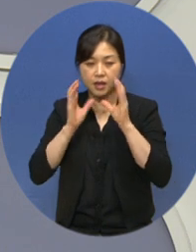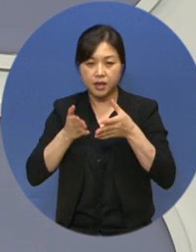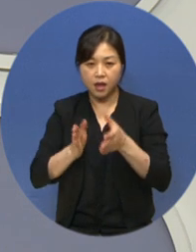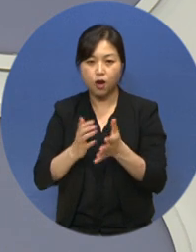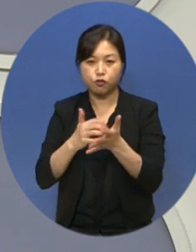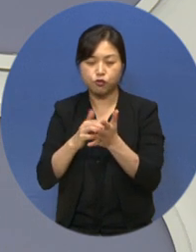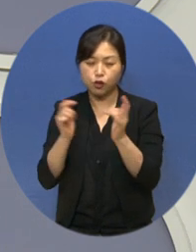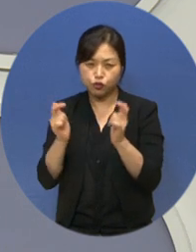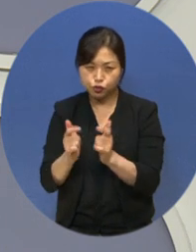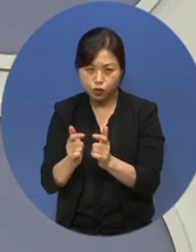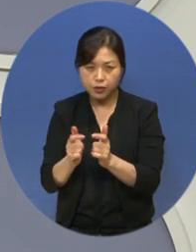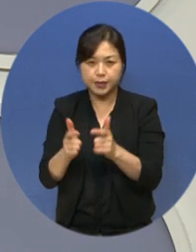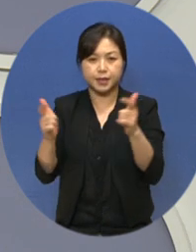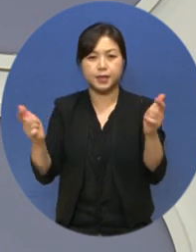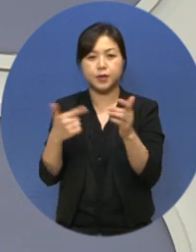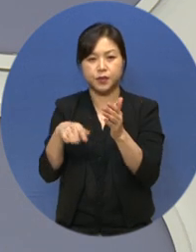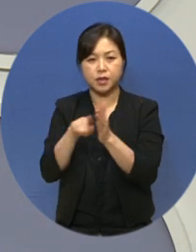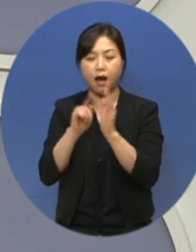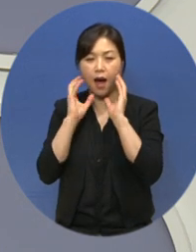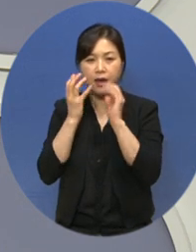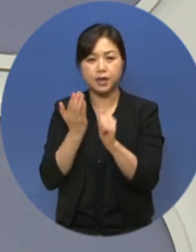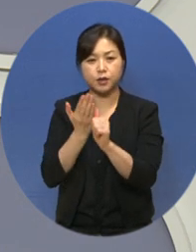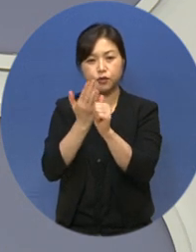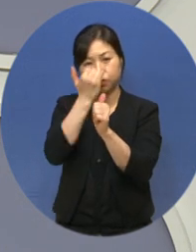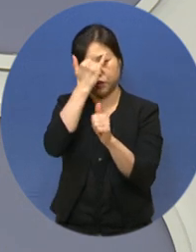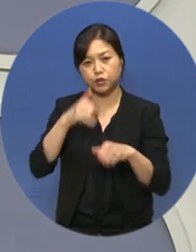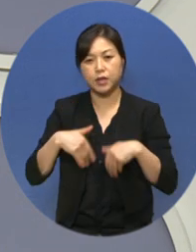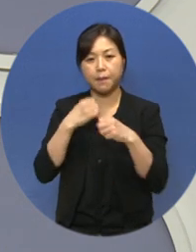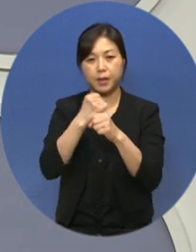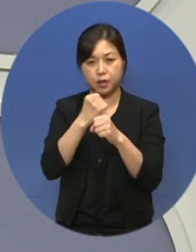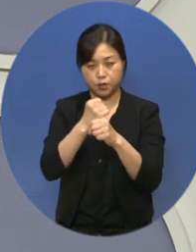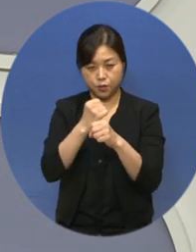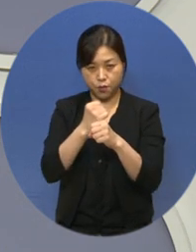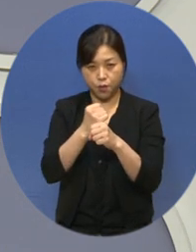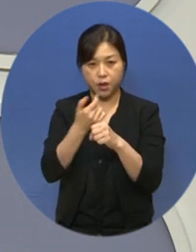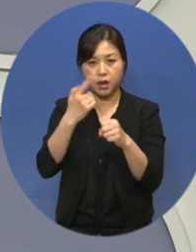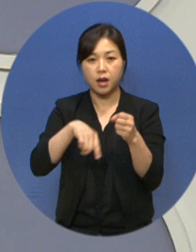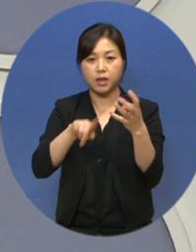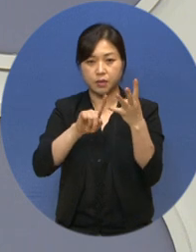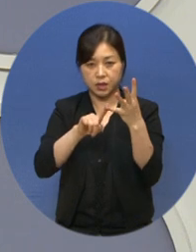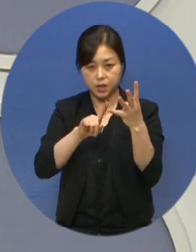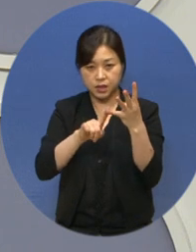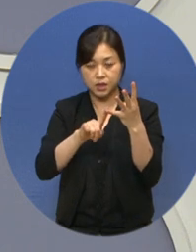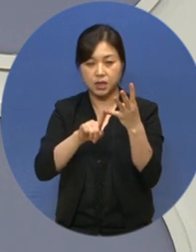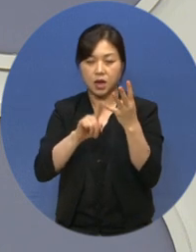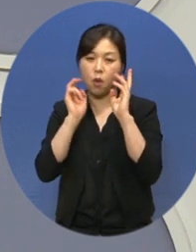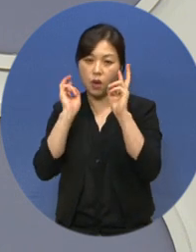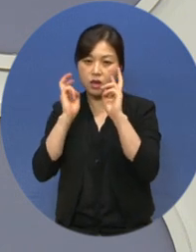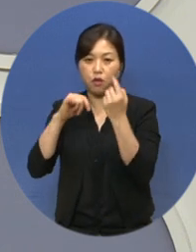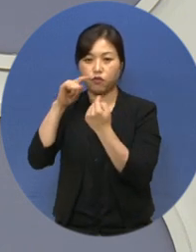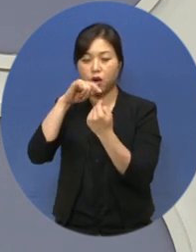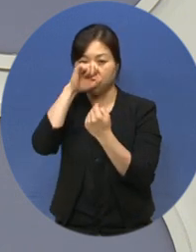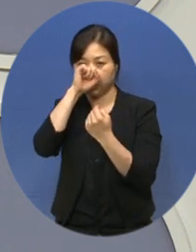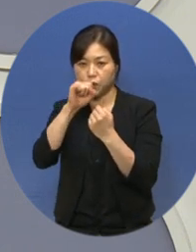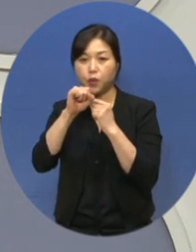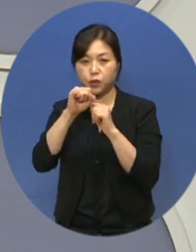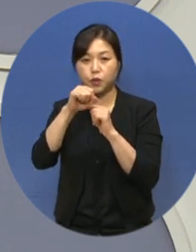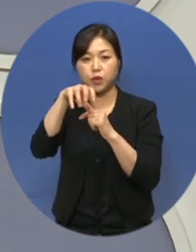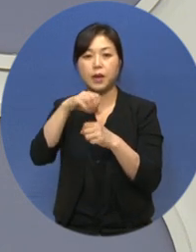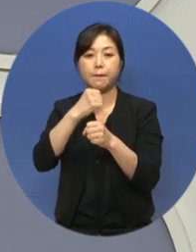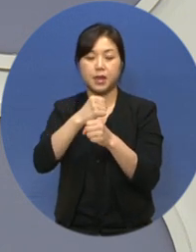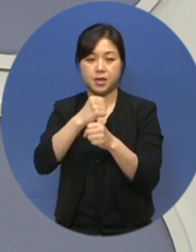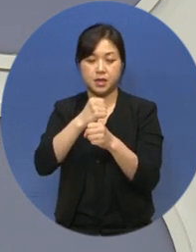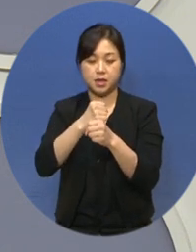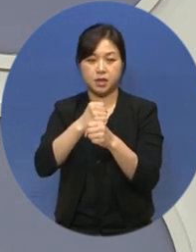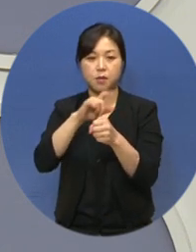나이키 오존층의 만드는 것 이것을 잘 뒷받침 해서 에 추천 앙 대 한 말로 가장 기업하기 중추 나의 만든 거 가 도저히 이해가지